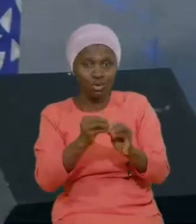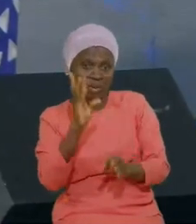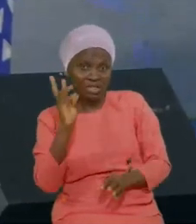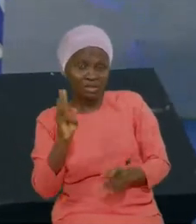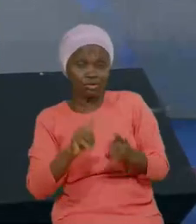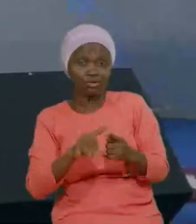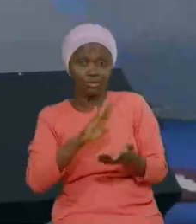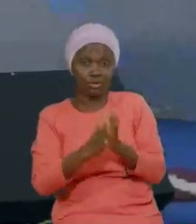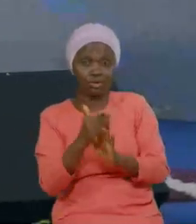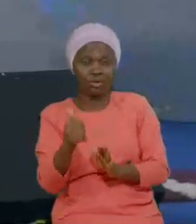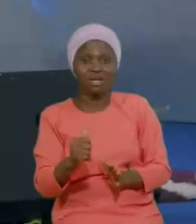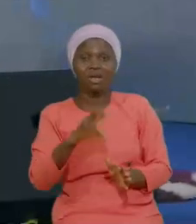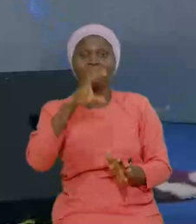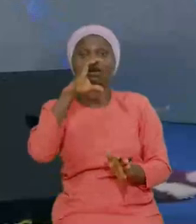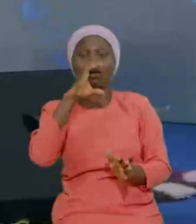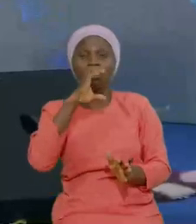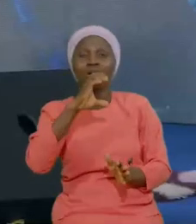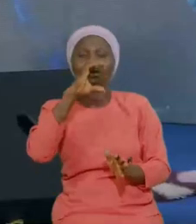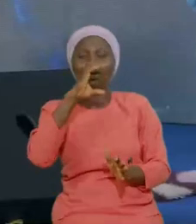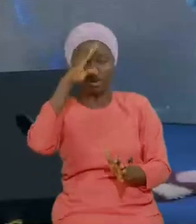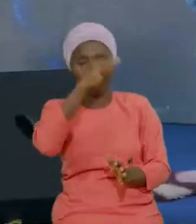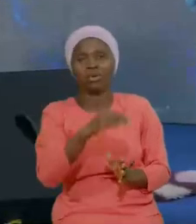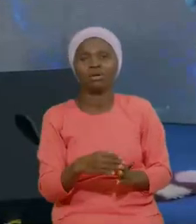Si les 5 sont des soulards, tu seras le 6e